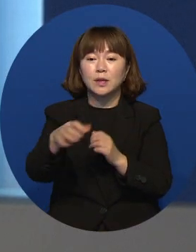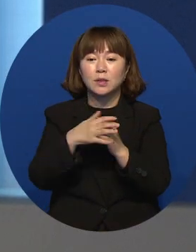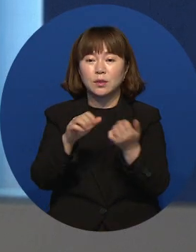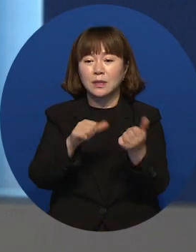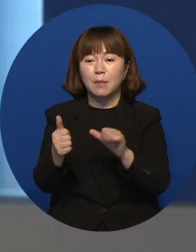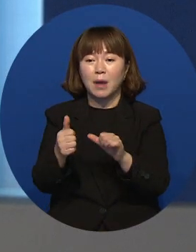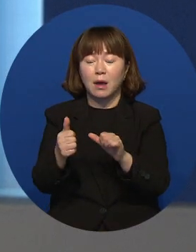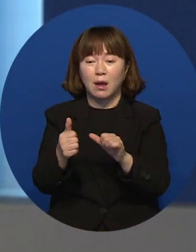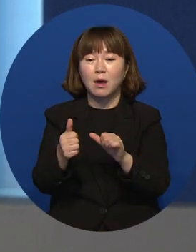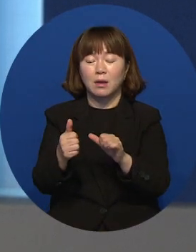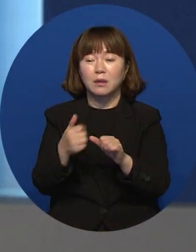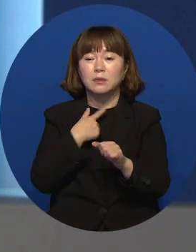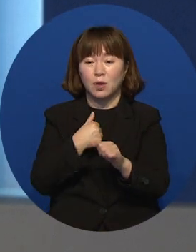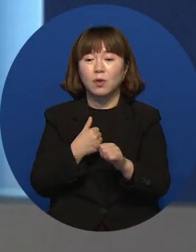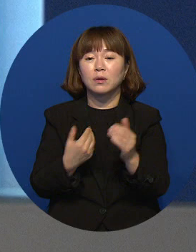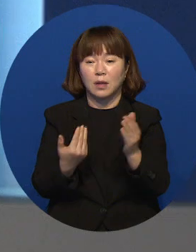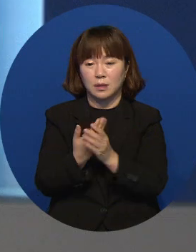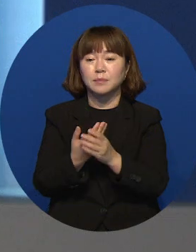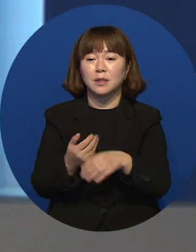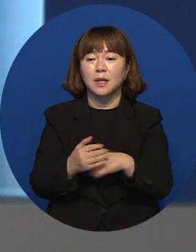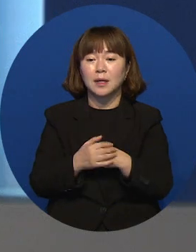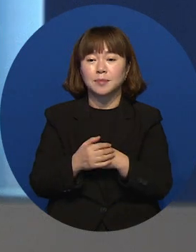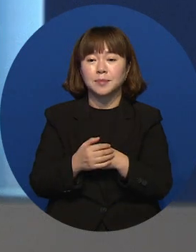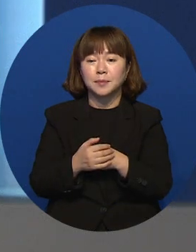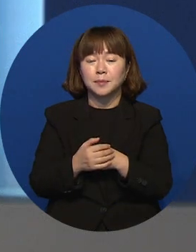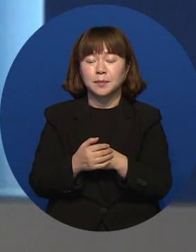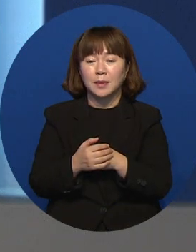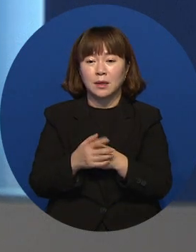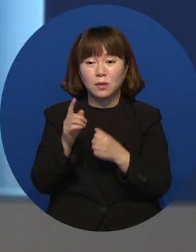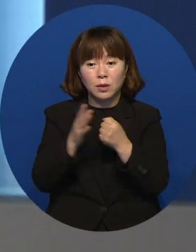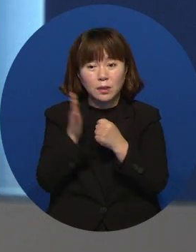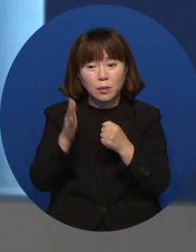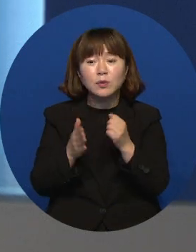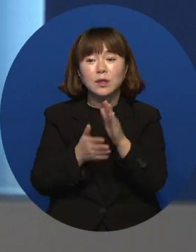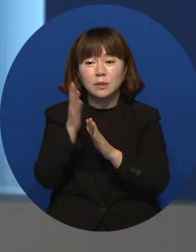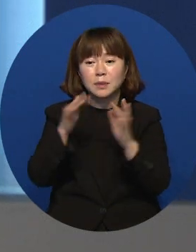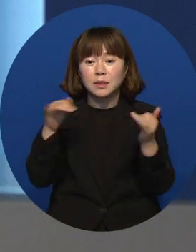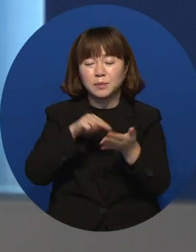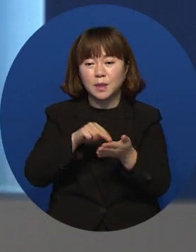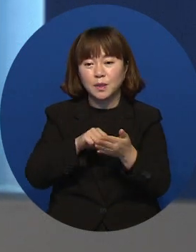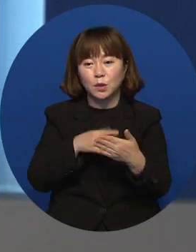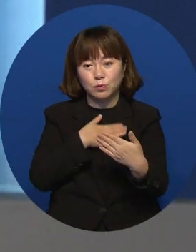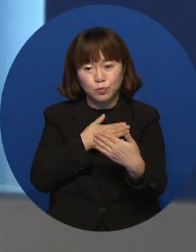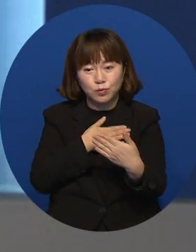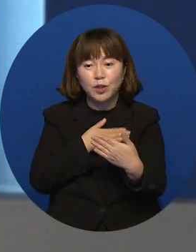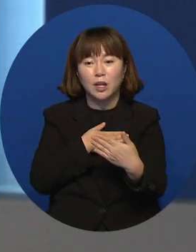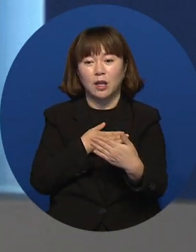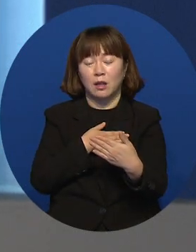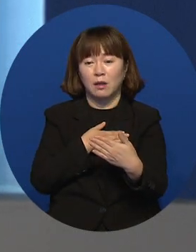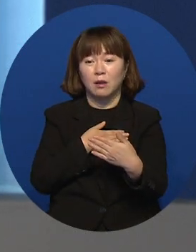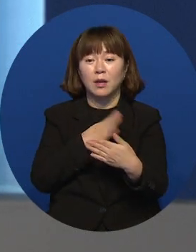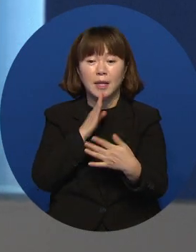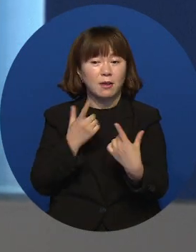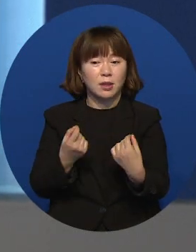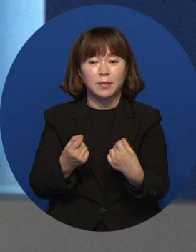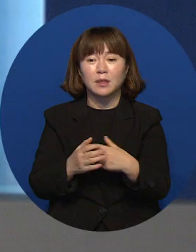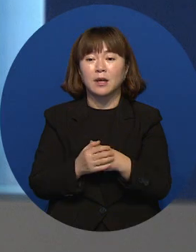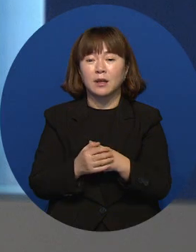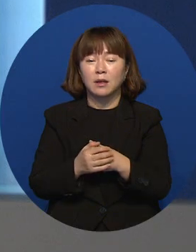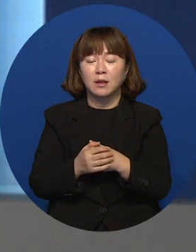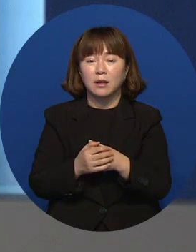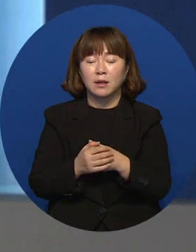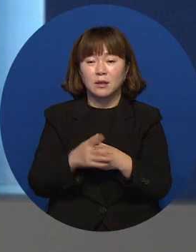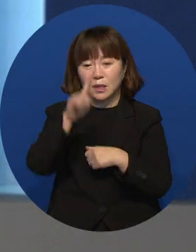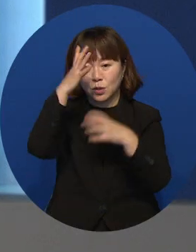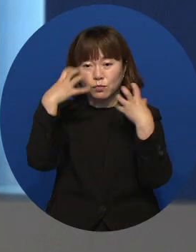어 그렇기 때문에 사실 이제 시민 입장에서 이제 불안할 수밖에 없는 거죠 그래서 뭣보다 중요한 게 이제 정부나 지자체 들이